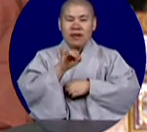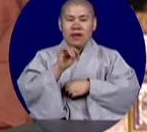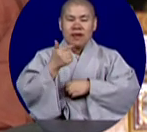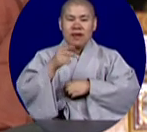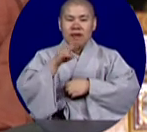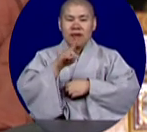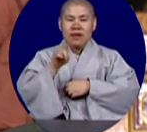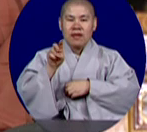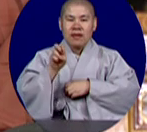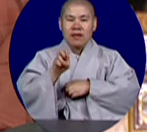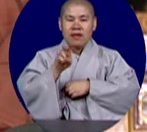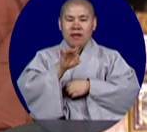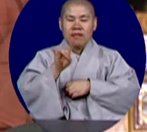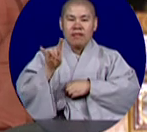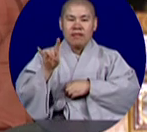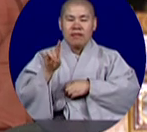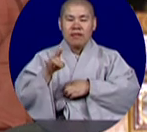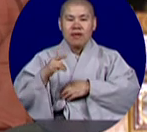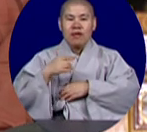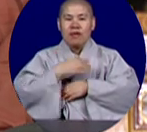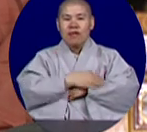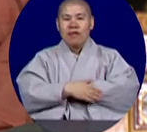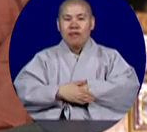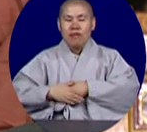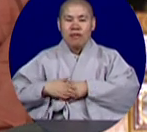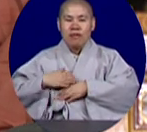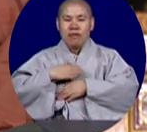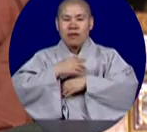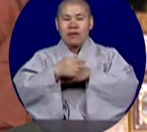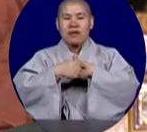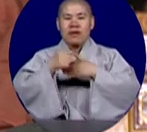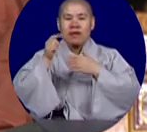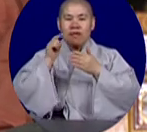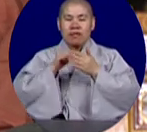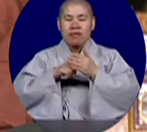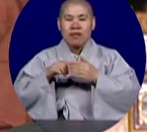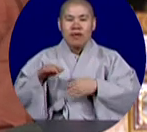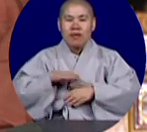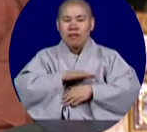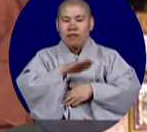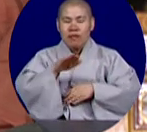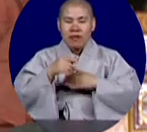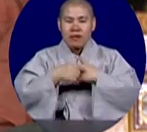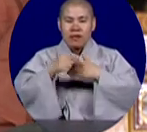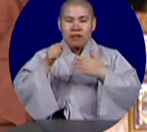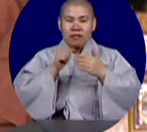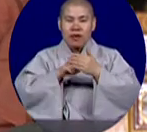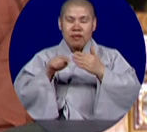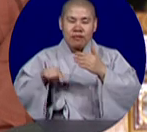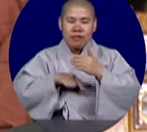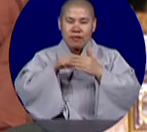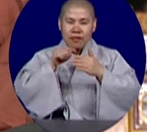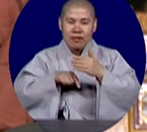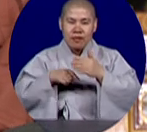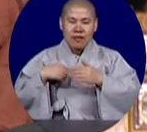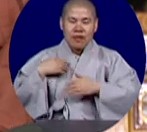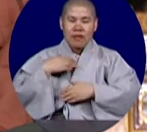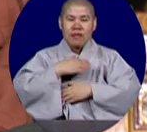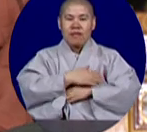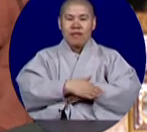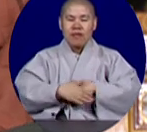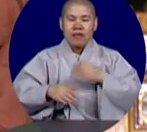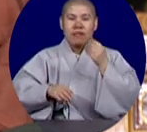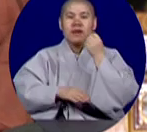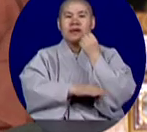해인산매. 해인산매가 우리 마음인데 이 우리 마음 안에 몸이라는